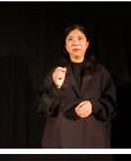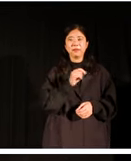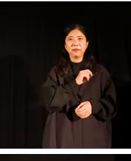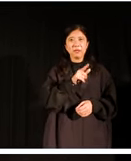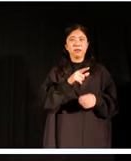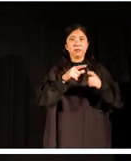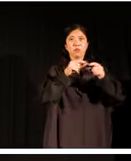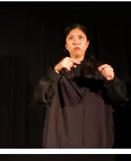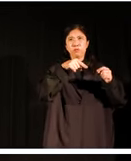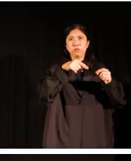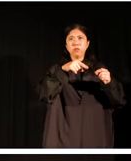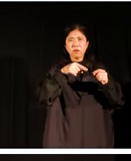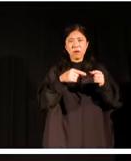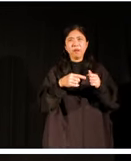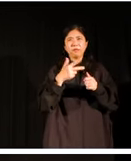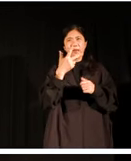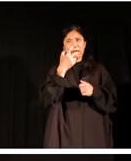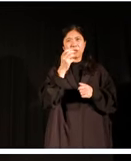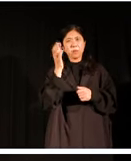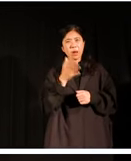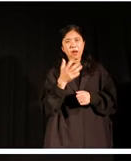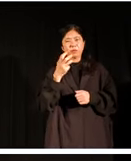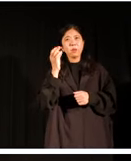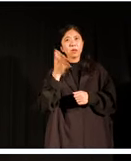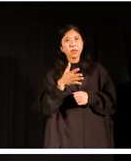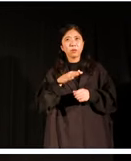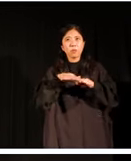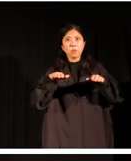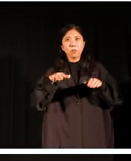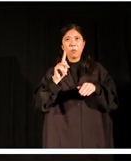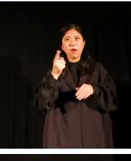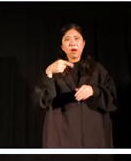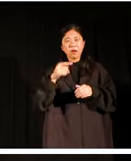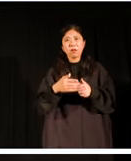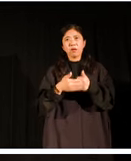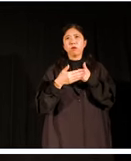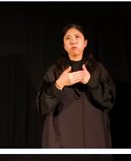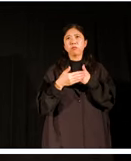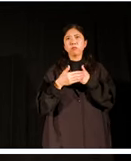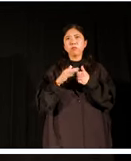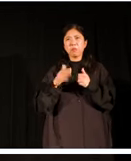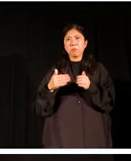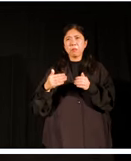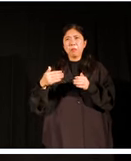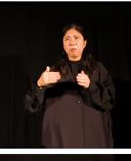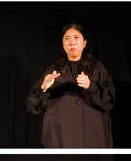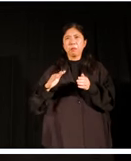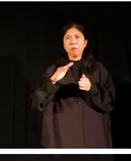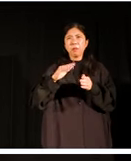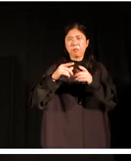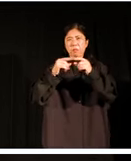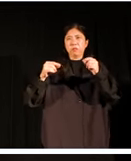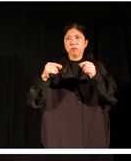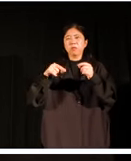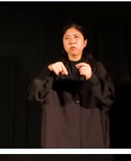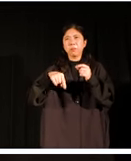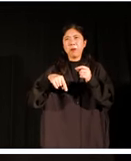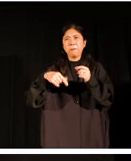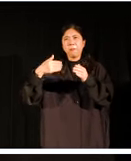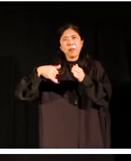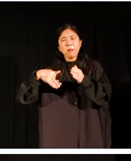が助かる小児官がえ実は途上国では2割にも満たないというこ事実をえ衝撃を受けましてえそれを